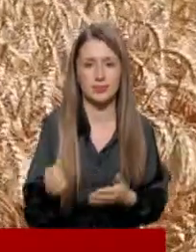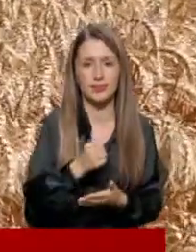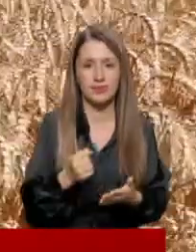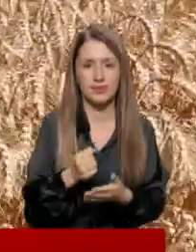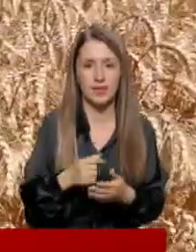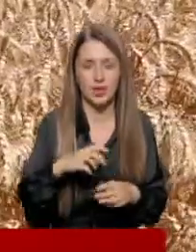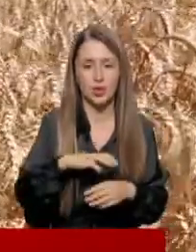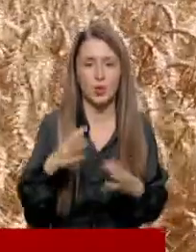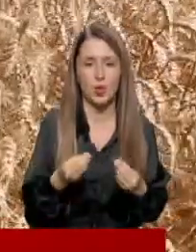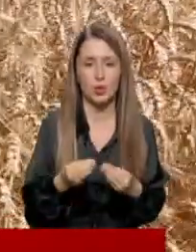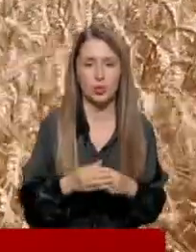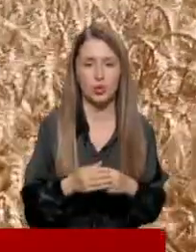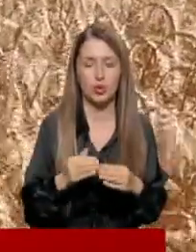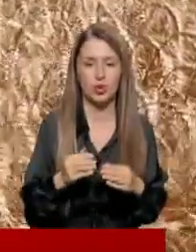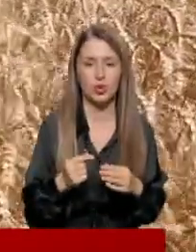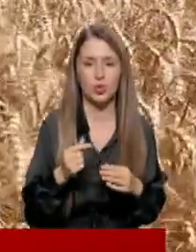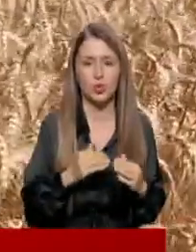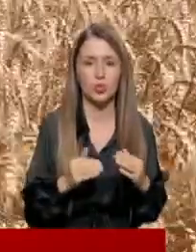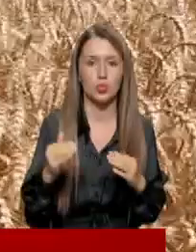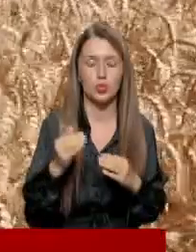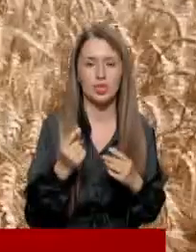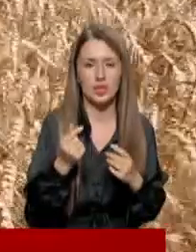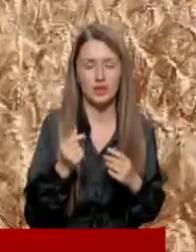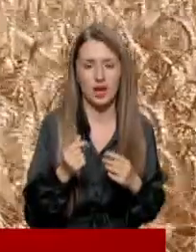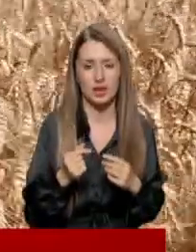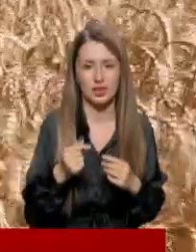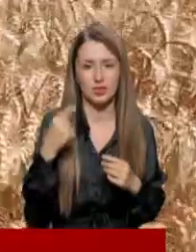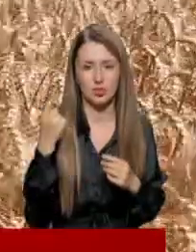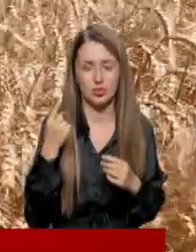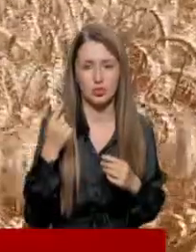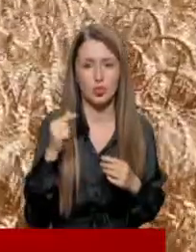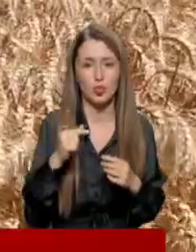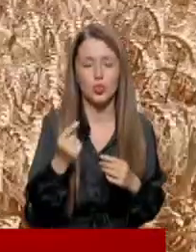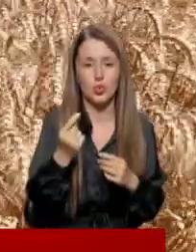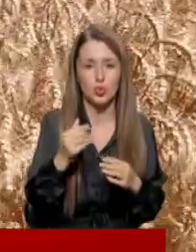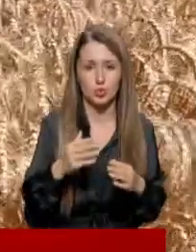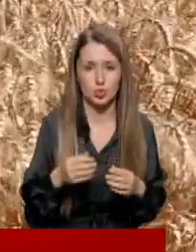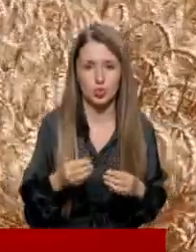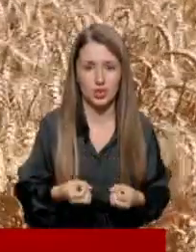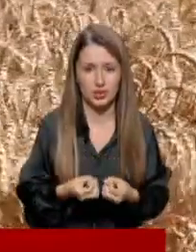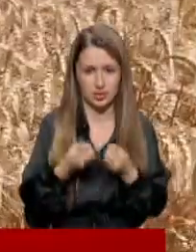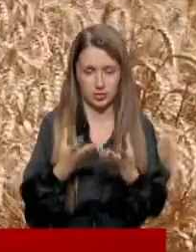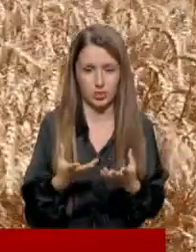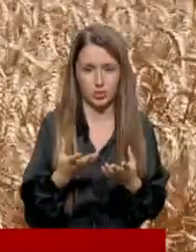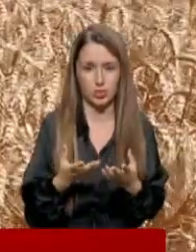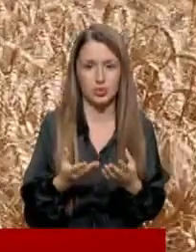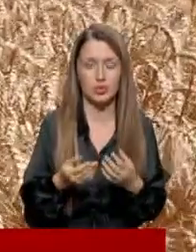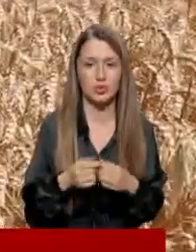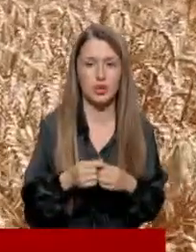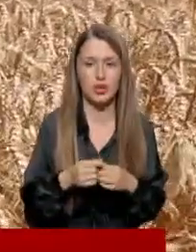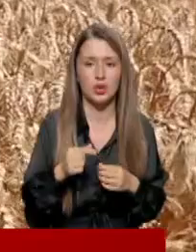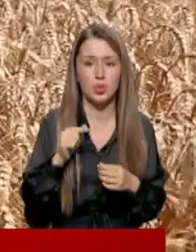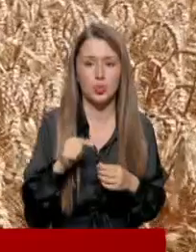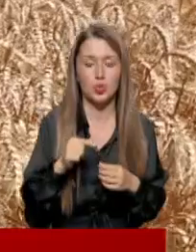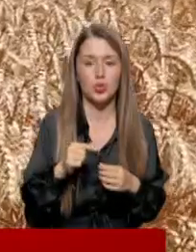avantajlı şekilde ve en yüksek fiyattan satmanın peşindeyiz tabii. Çünkü yani bu ürünü yetiştiriyorsunuz, çiftçilikte bir gün bir senedir diye bir laf vardır. İşte